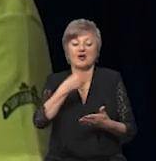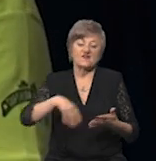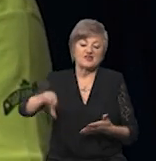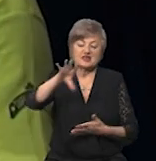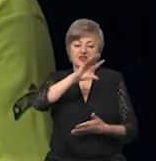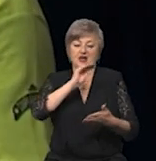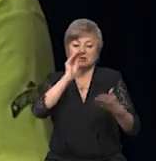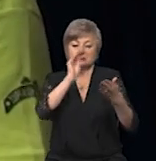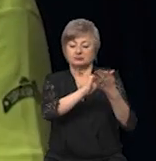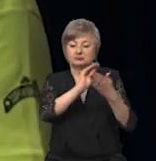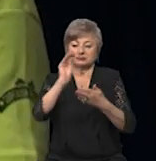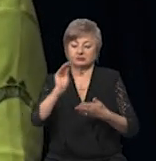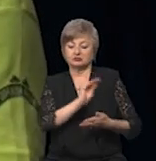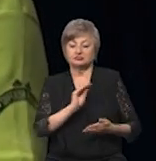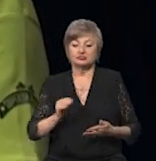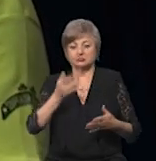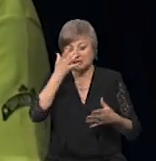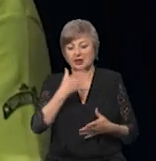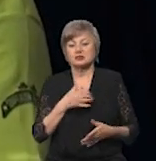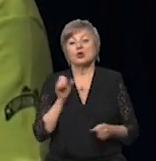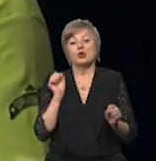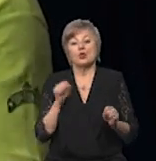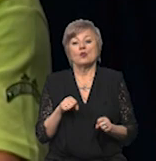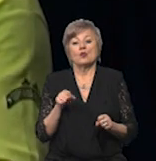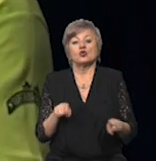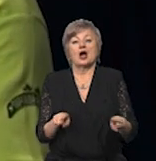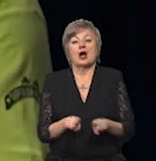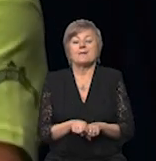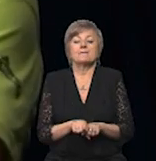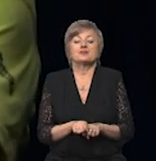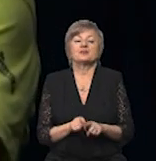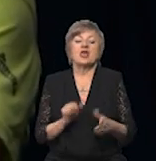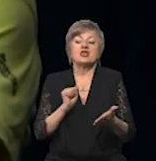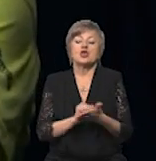маски. Це можна порівняти як диплом в рамочці